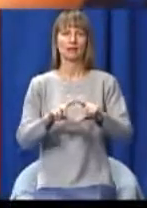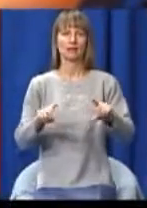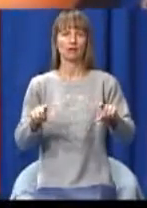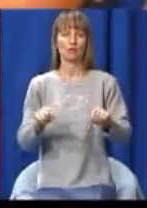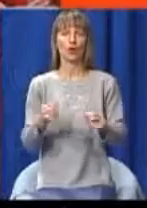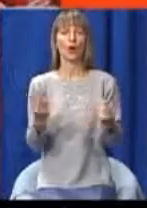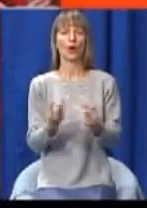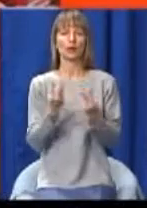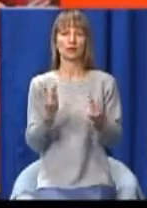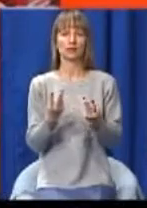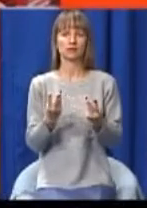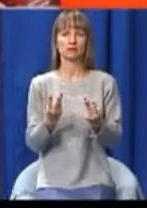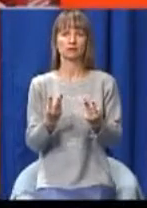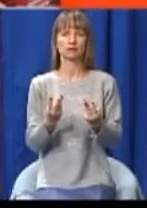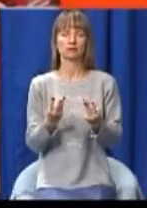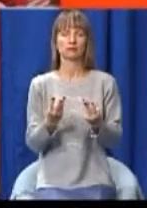горить.